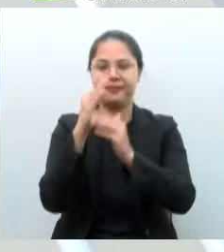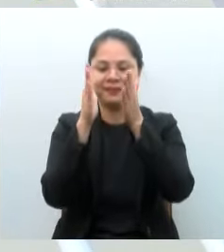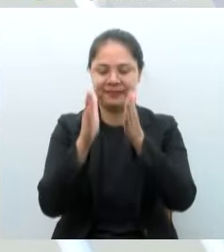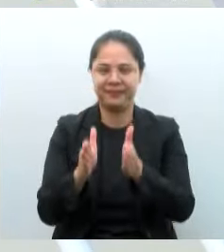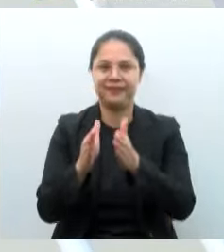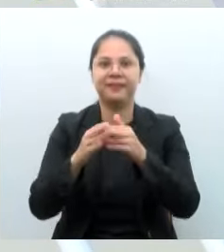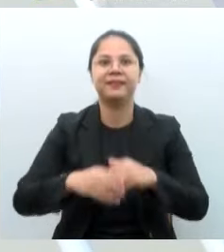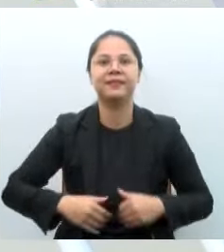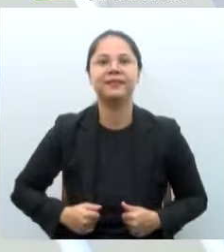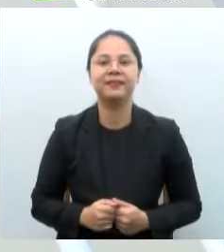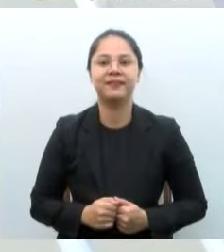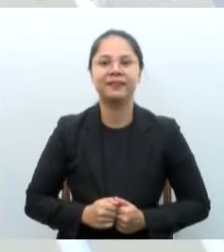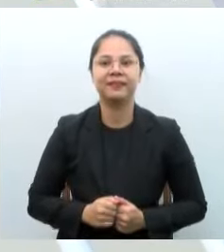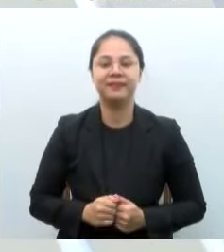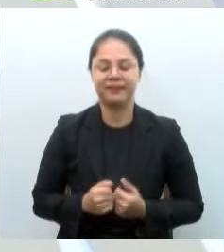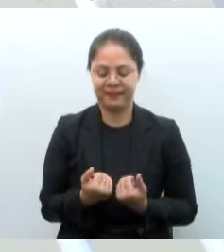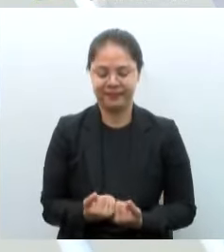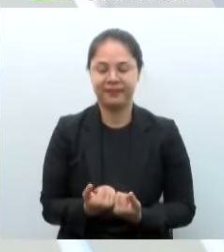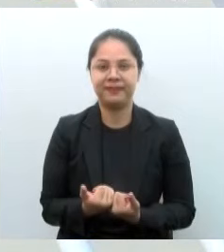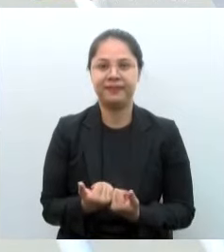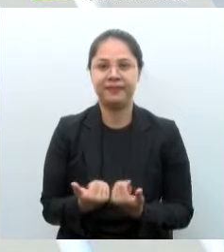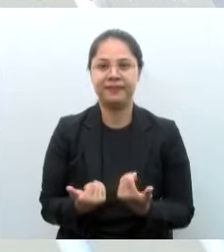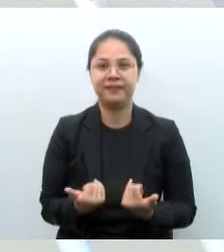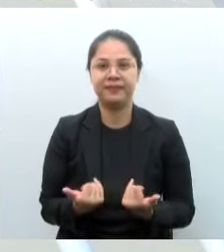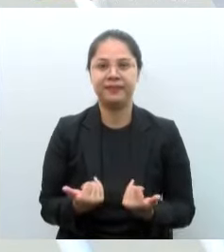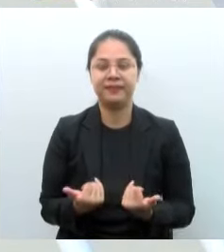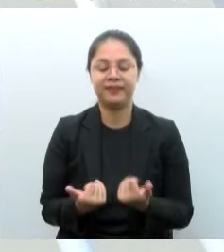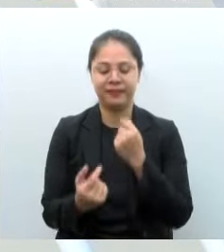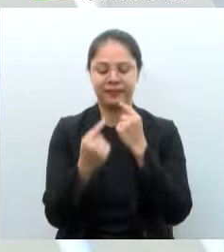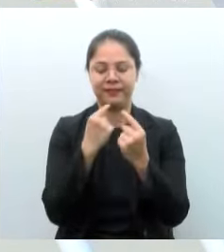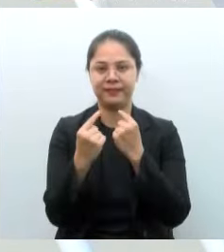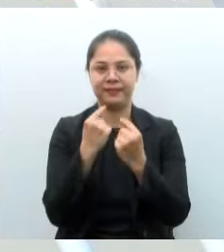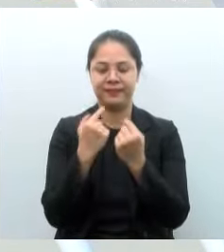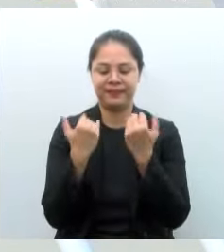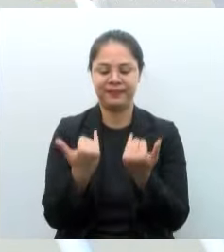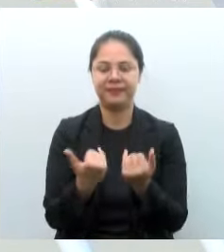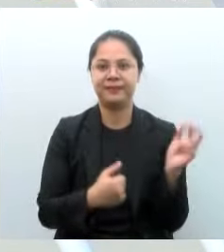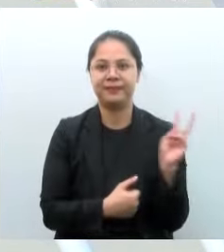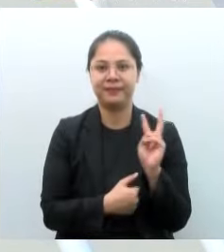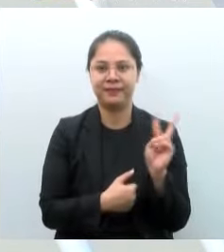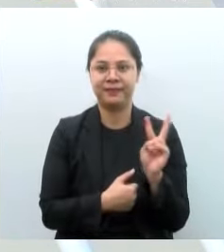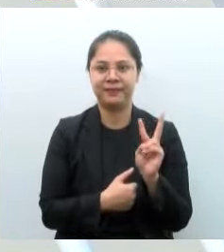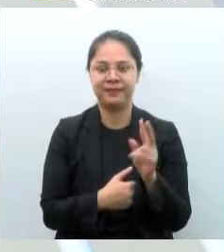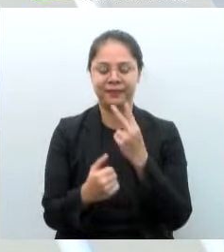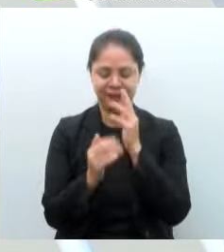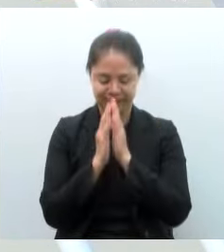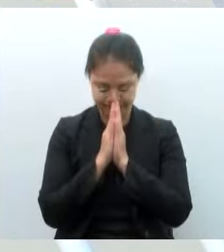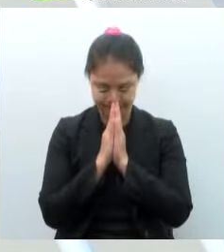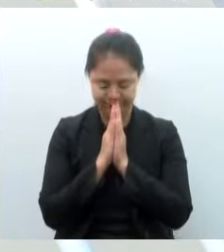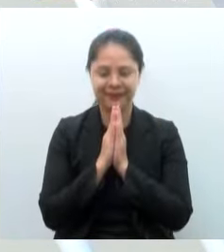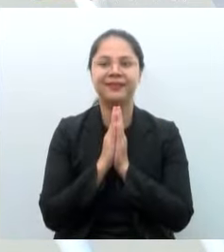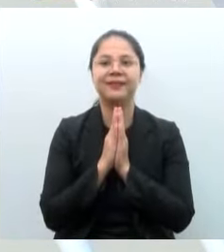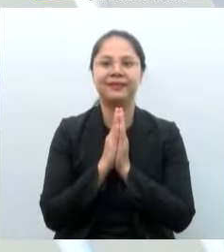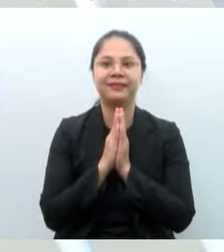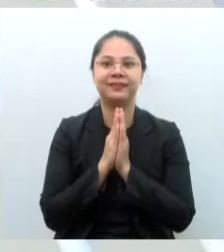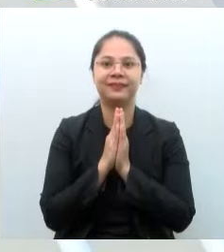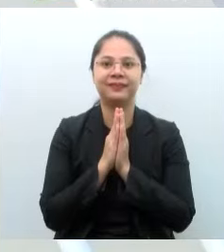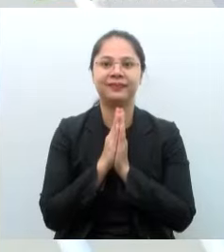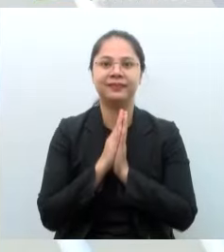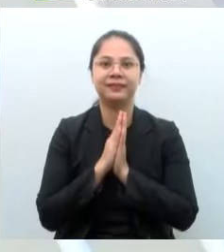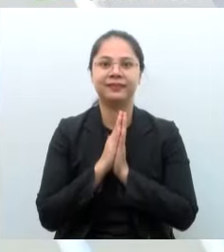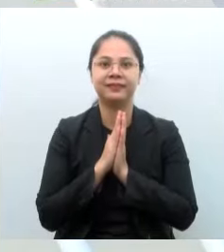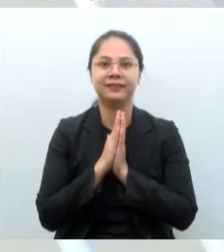ติการแต่วันนี้นะคะขออนุญาตที่จะมาพูดคุยกับท่านที่อยู่กับเราในรายการนี้ก่อนสวัสดีทั้งสองท่านค่ะ ค่ะแน่นอนค่ะว่า